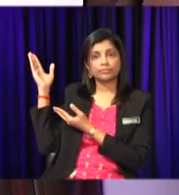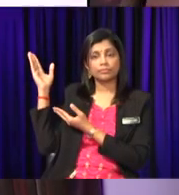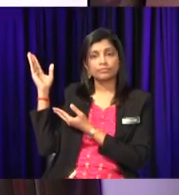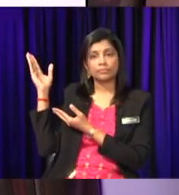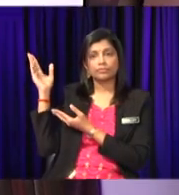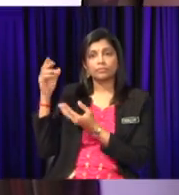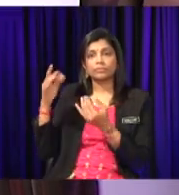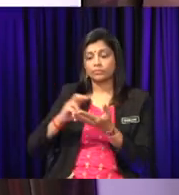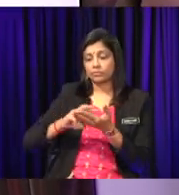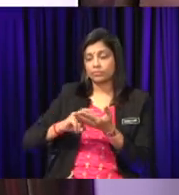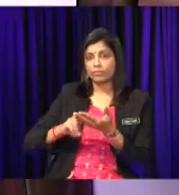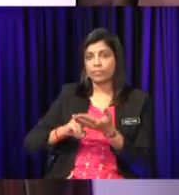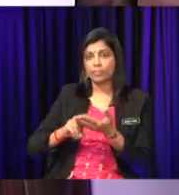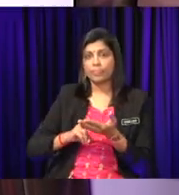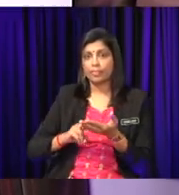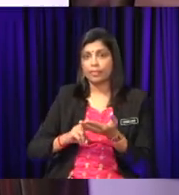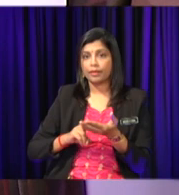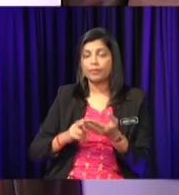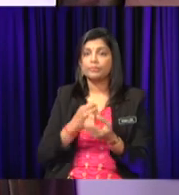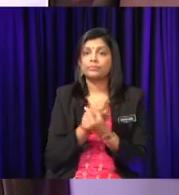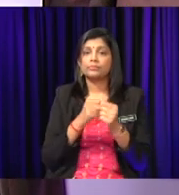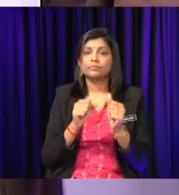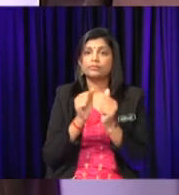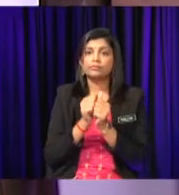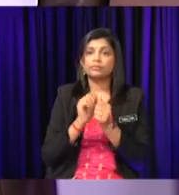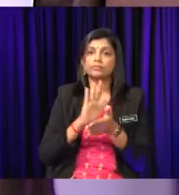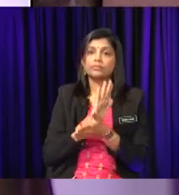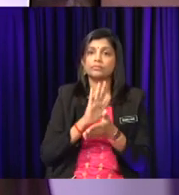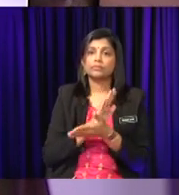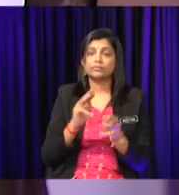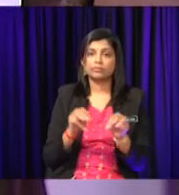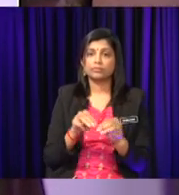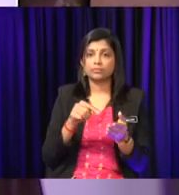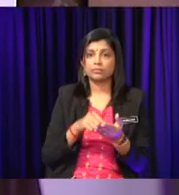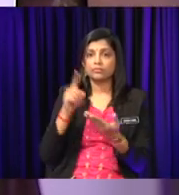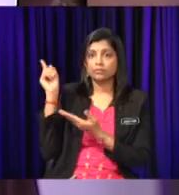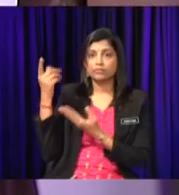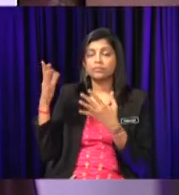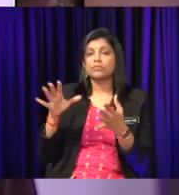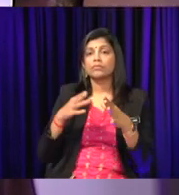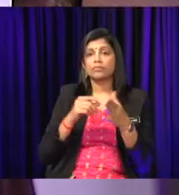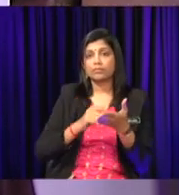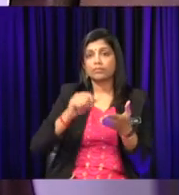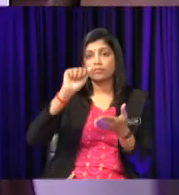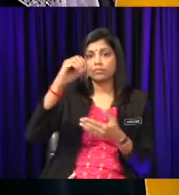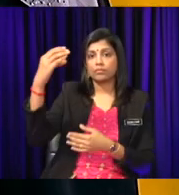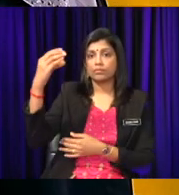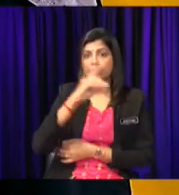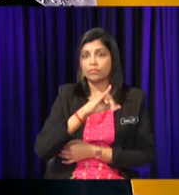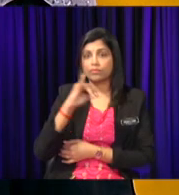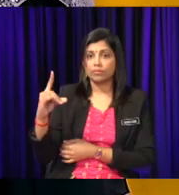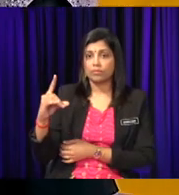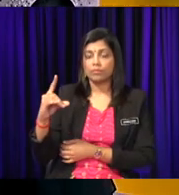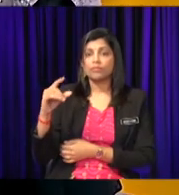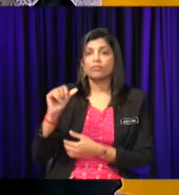memudahkan mencatat maklumat yang dibaca yaitu dengan menggunakan teknik bacaan kue dan